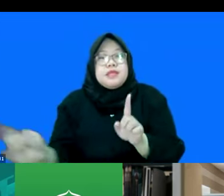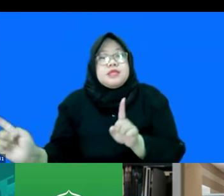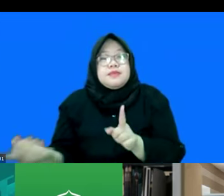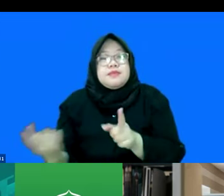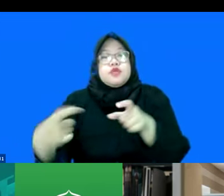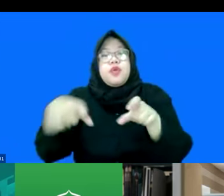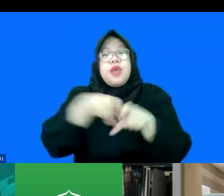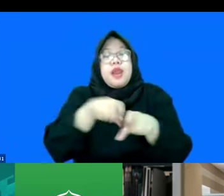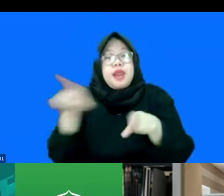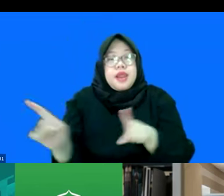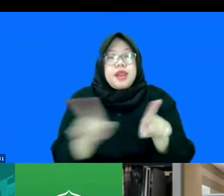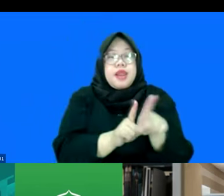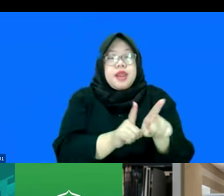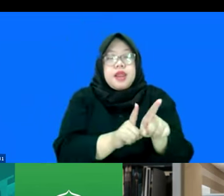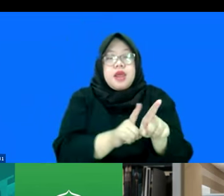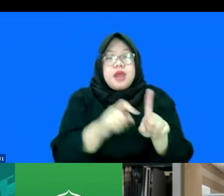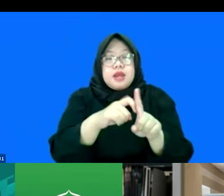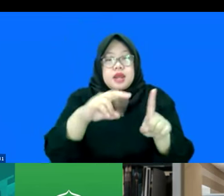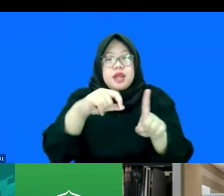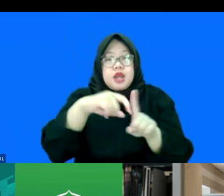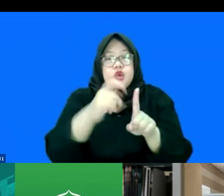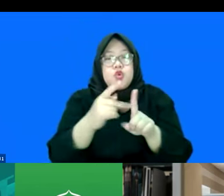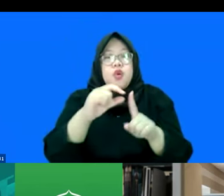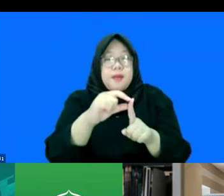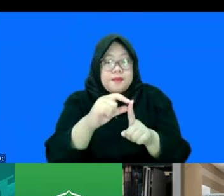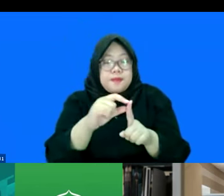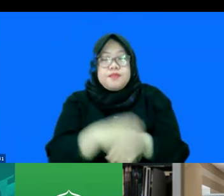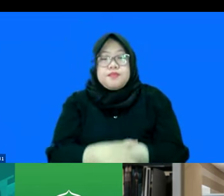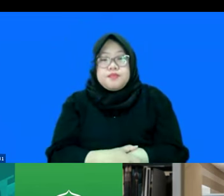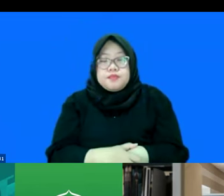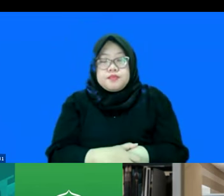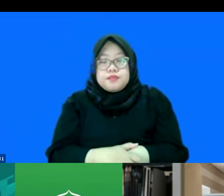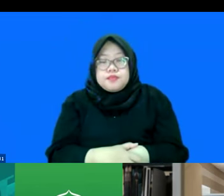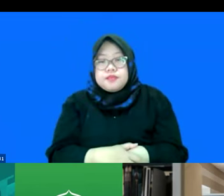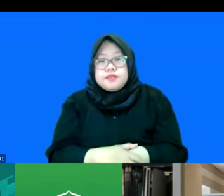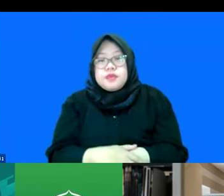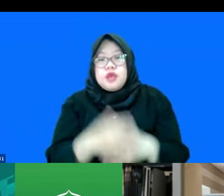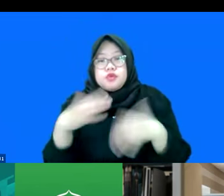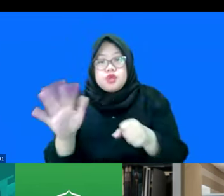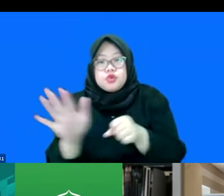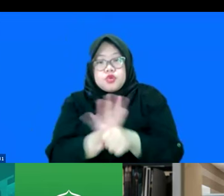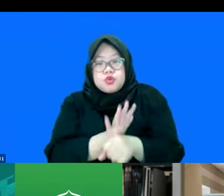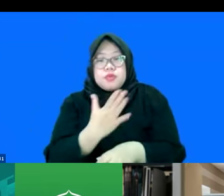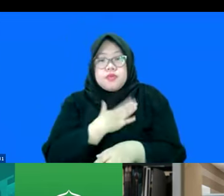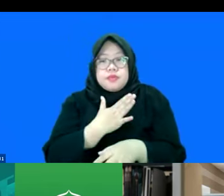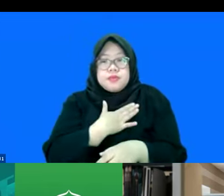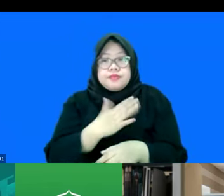catatan yang tadi menjadi apa, substansial ya dari teman-teman. Itu saja dari saya.